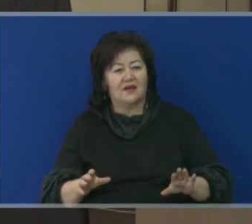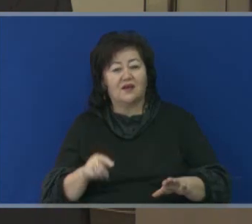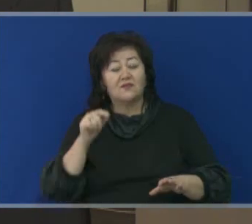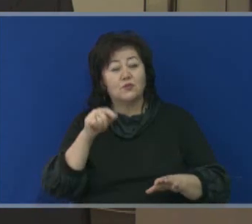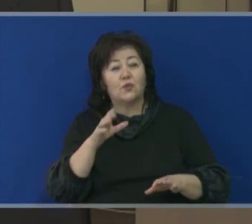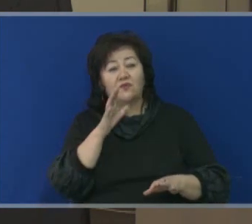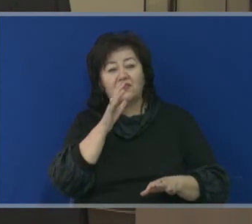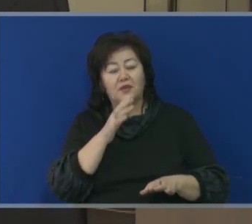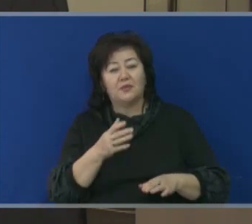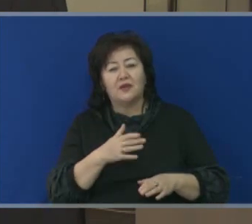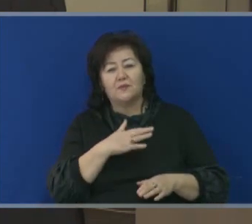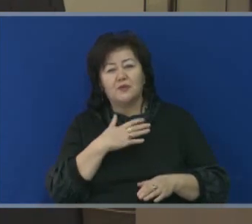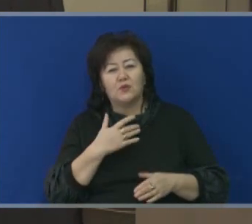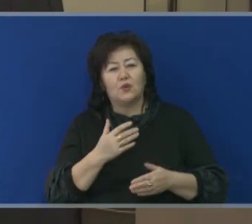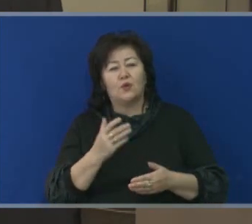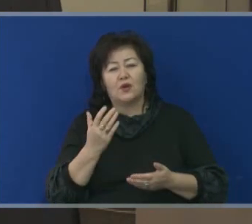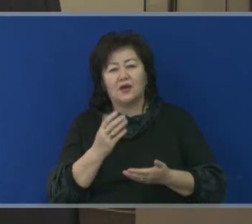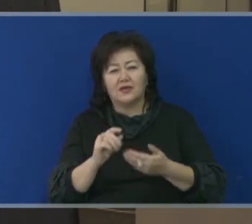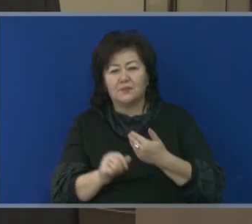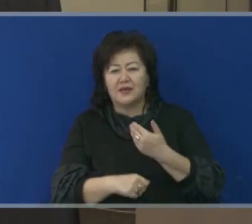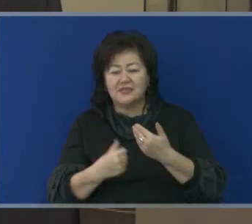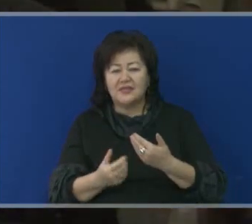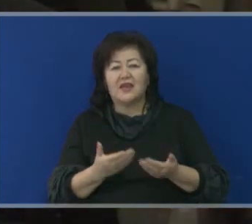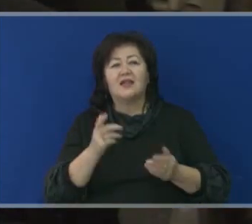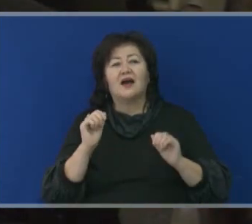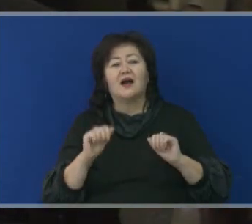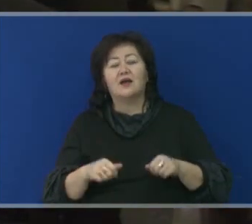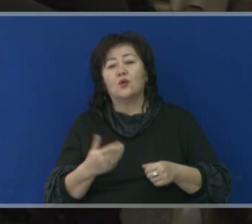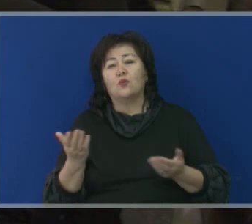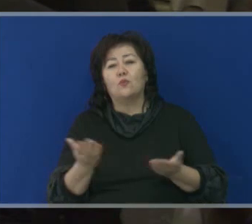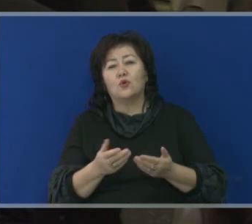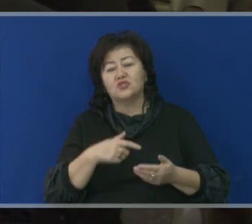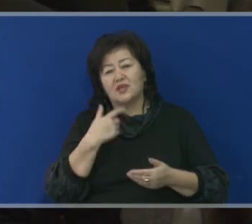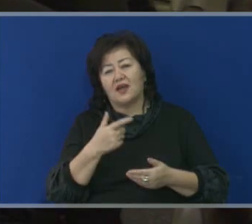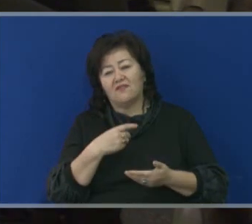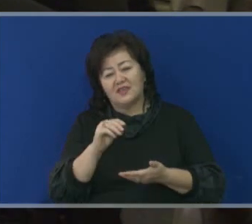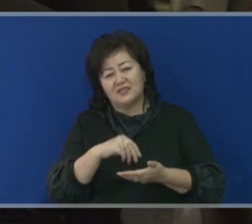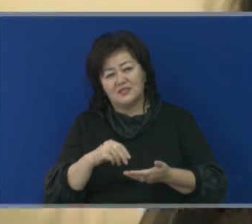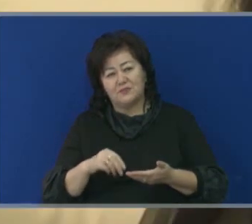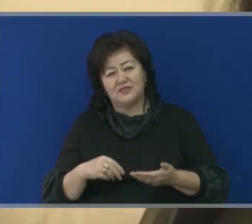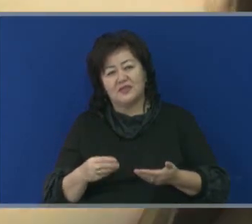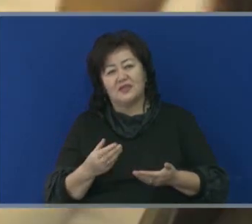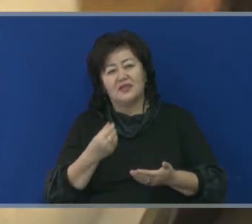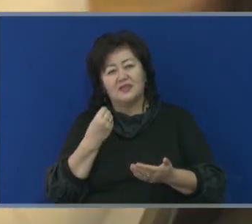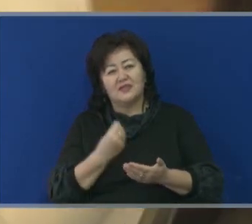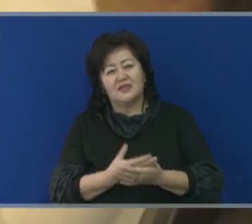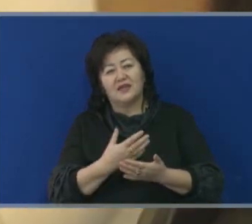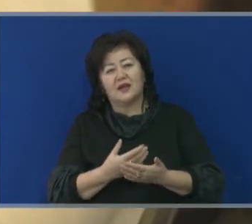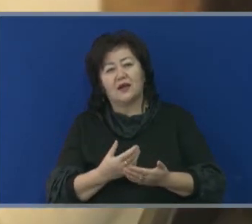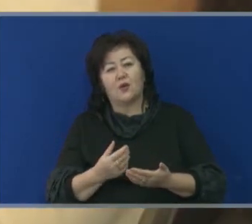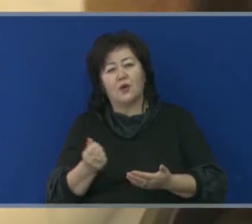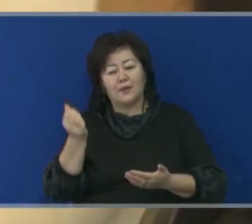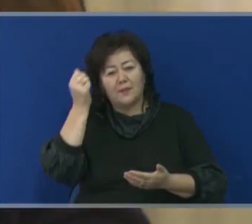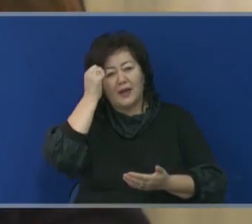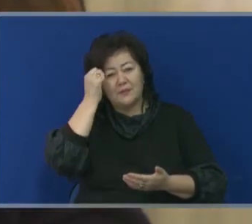Поэтому, честно говоря, есть много вещей, о которых нужно говорить и писать. Сборник воспоминаний об Абае является ценным достоянием не только